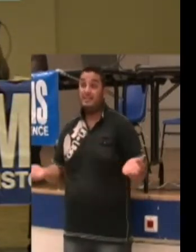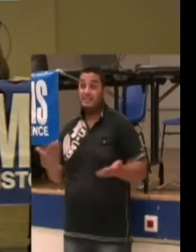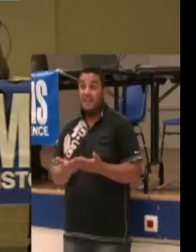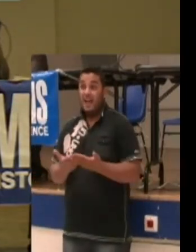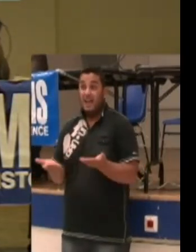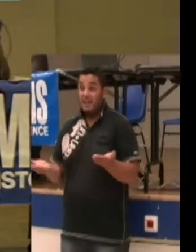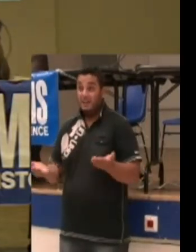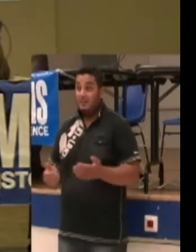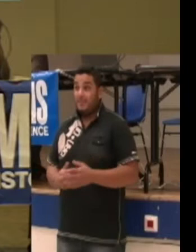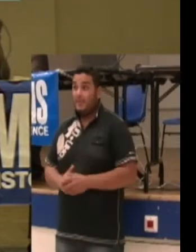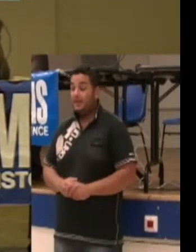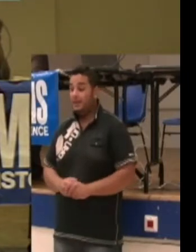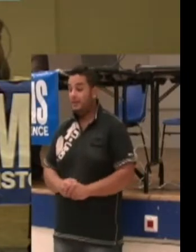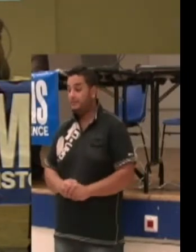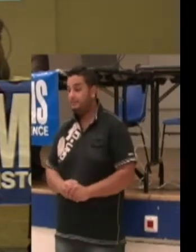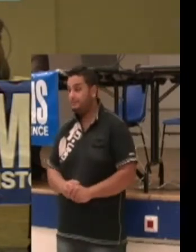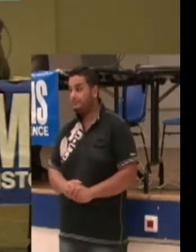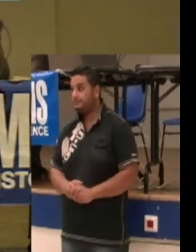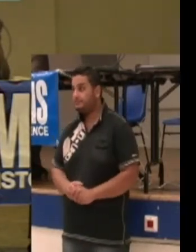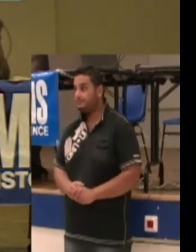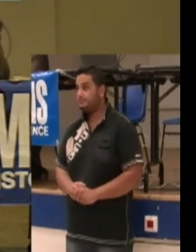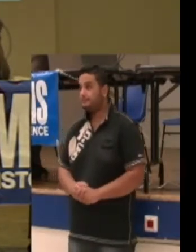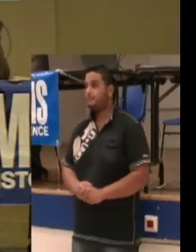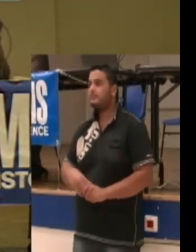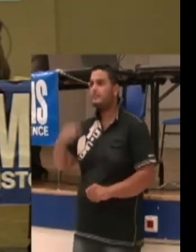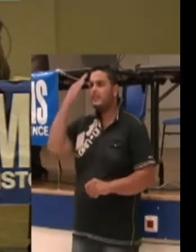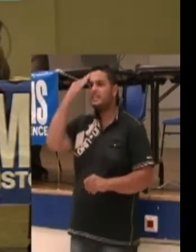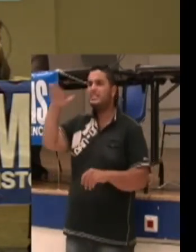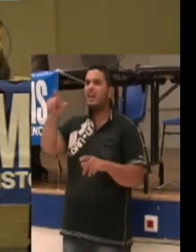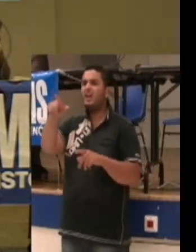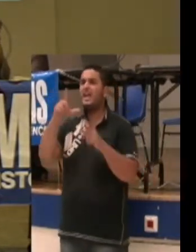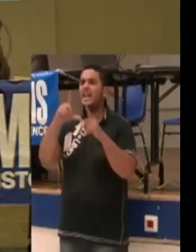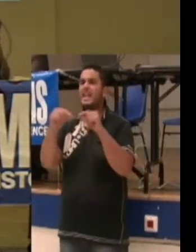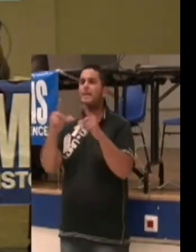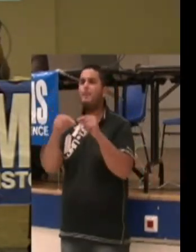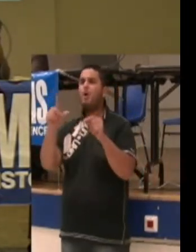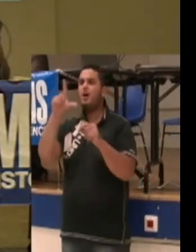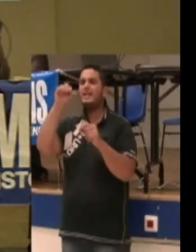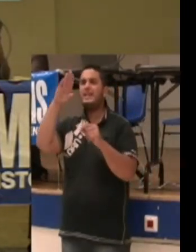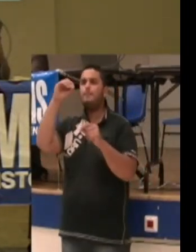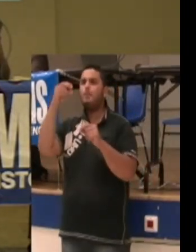créé. C'est le maréchal Juin qui a fait une expédition au Liban pour, entre guillemets,